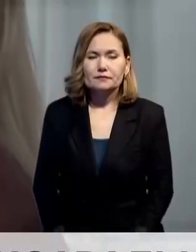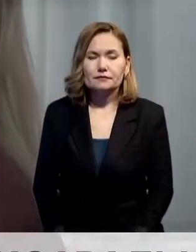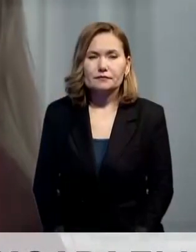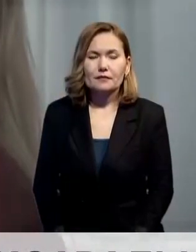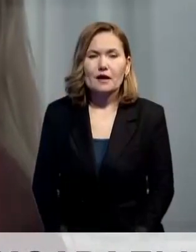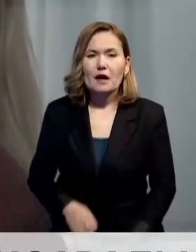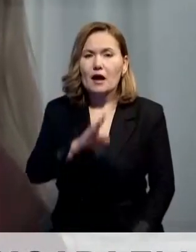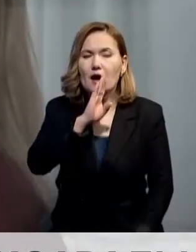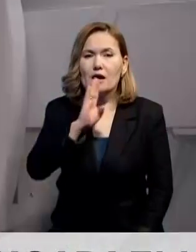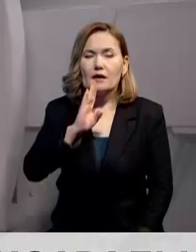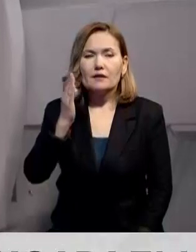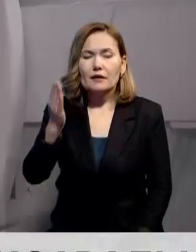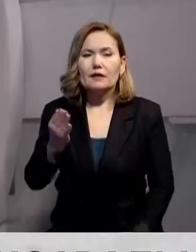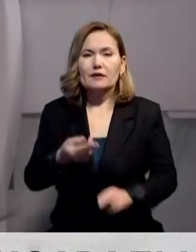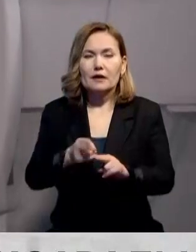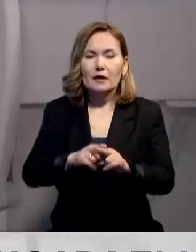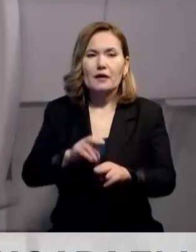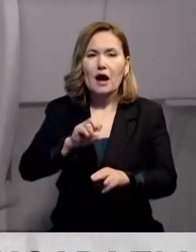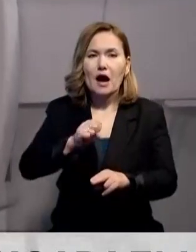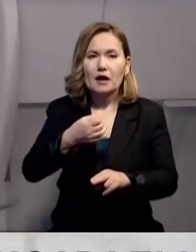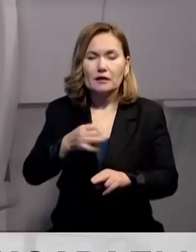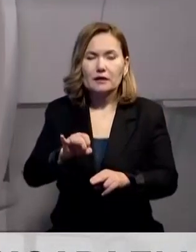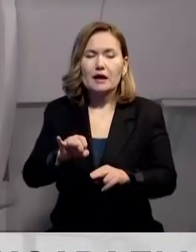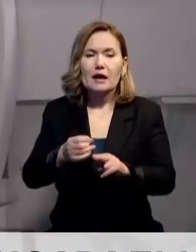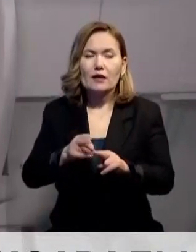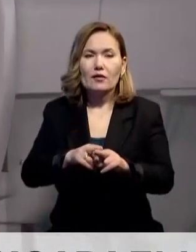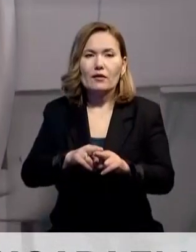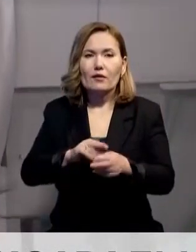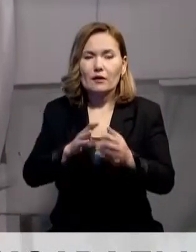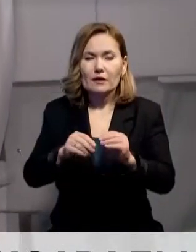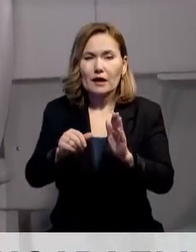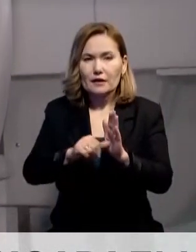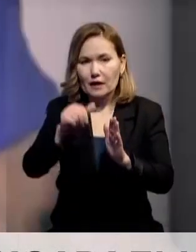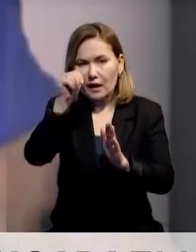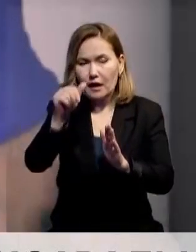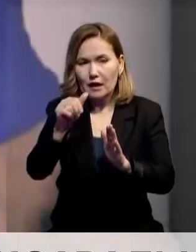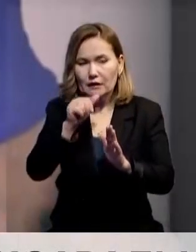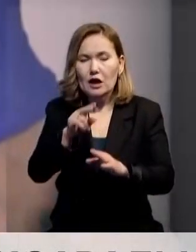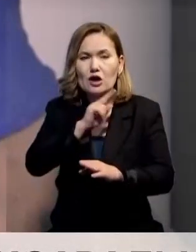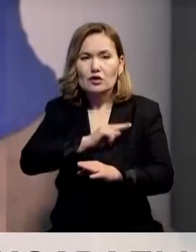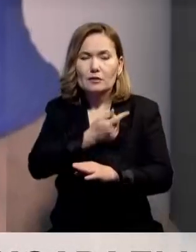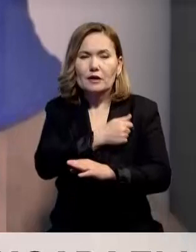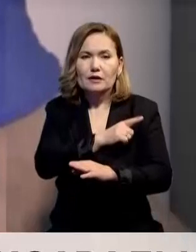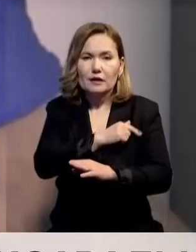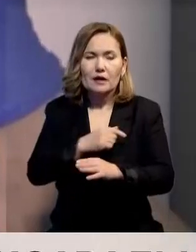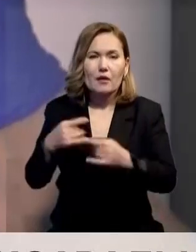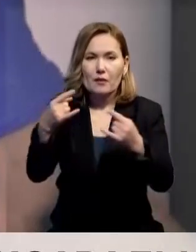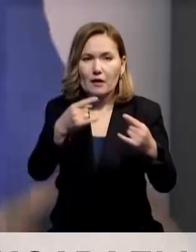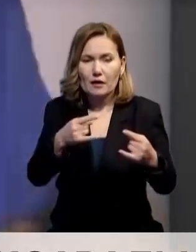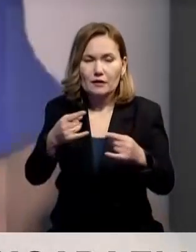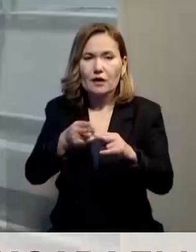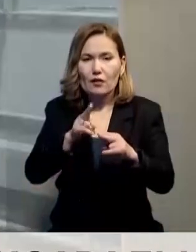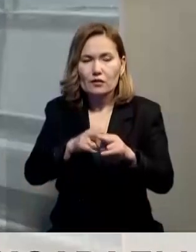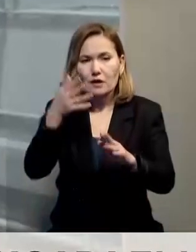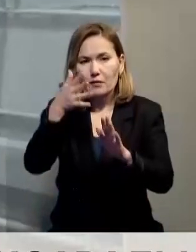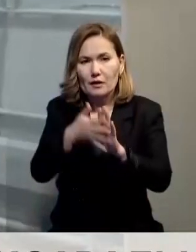Вера Тамилованың Алтай қаласындағы аудан аралық ауруханада рентген лаборант болып қызмет етіп жүргеніне 2 жыл. Бірақ мына заманауи рентген құрылғысы меңгергеніне 1,5